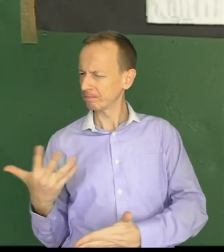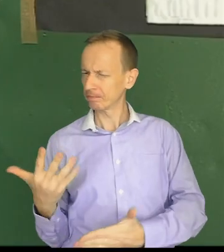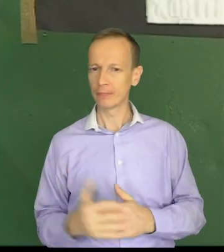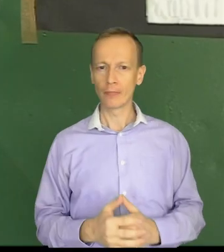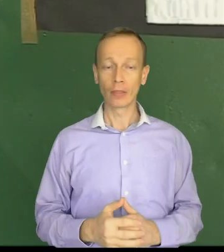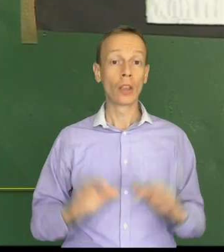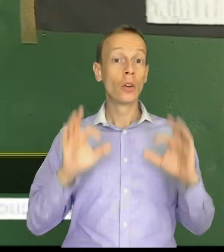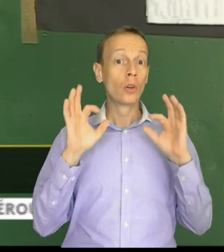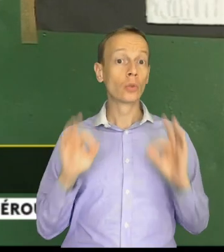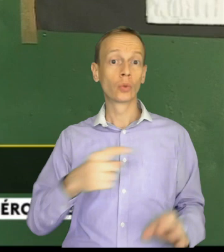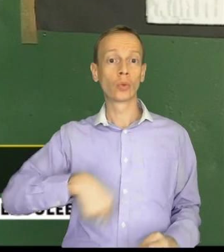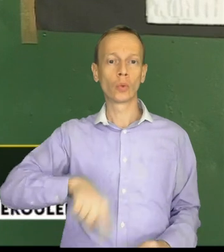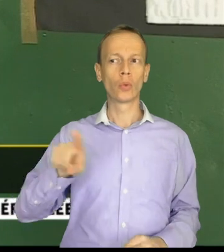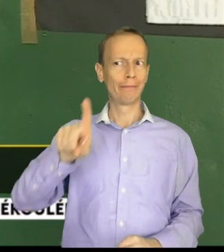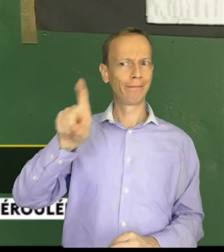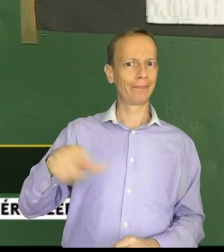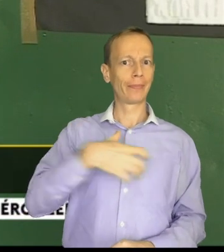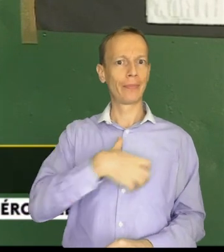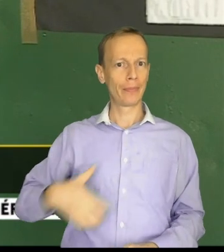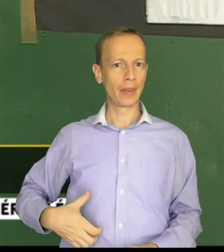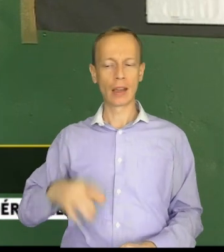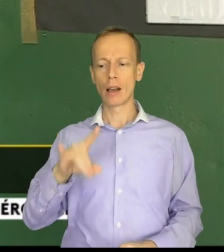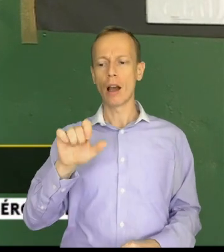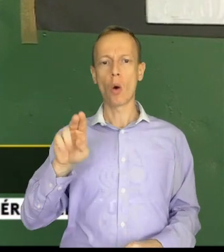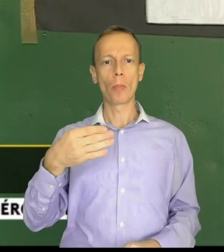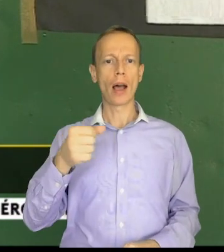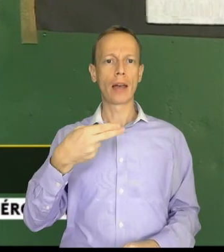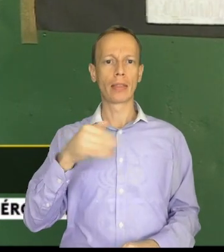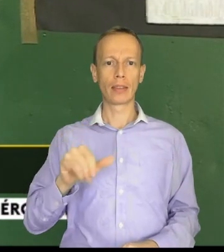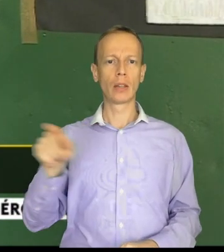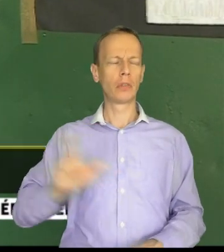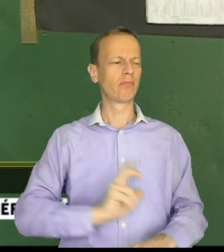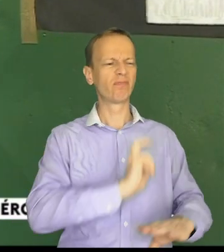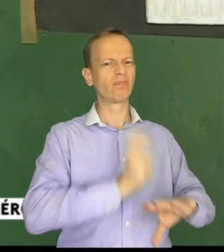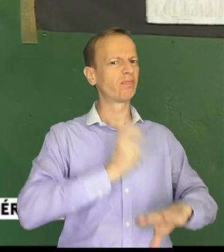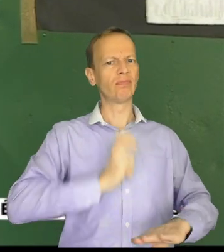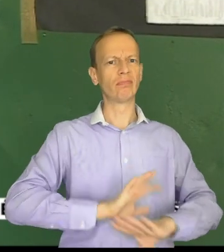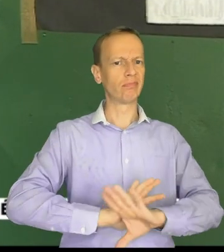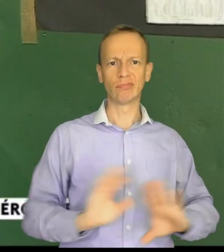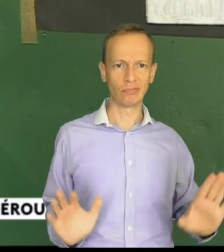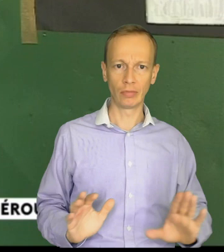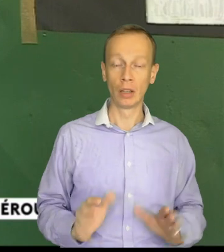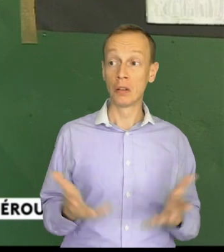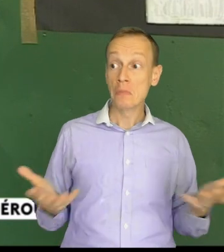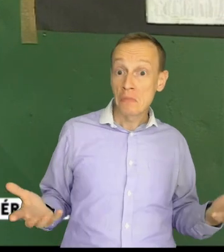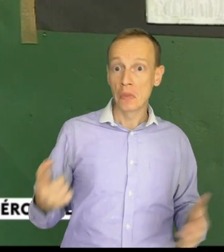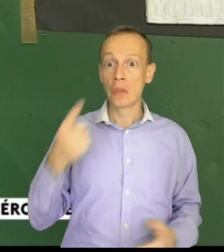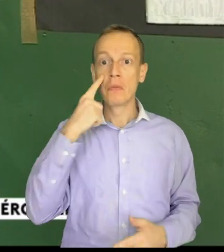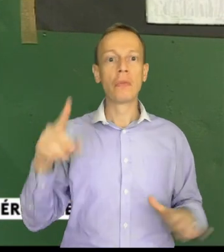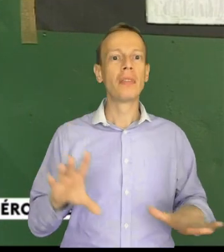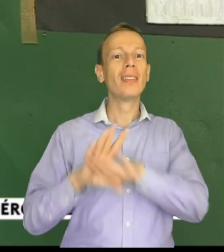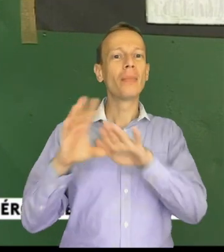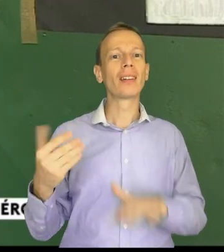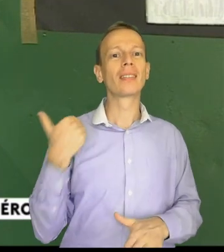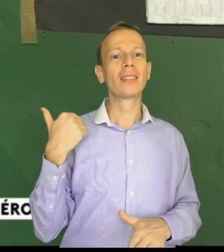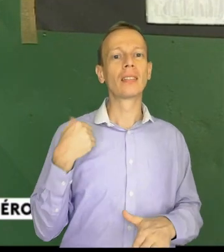C'est une question que nous avons posée au maire Evans Haumani, qui reste campé sur ses positions. Or, vous l'avez vu sur les